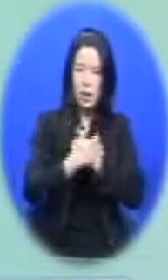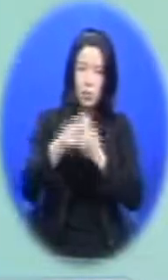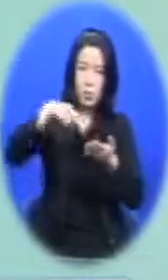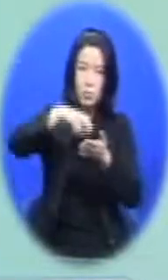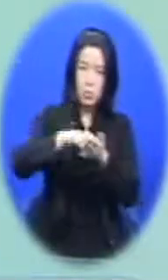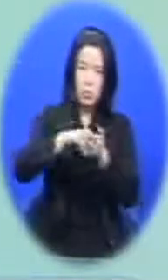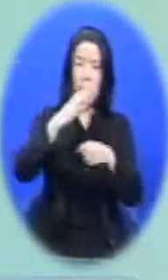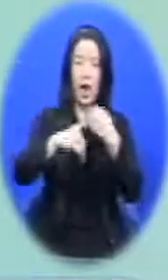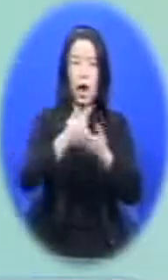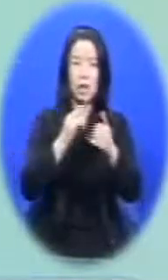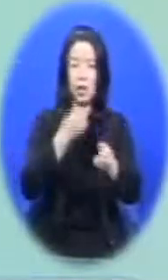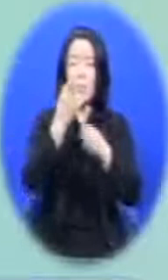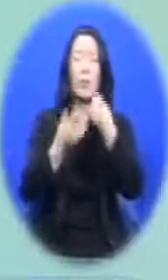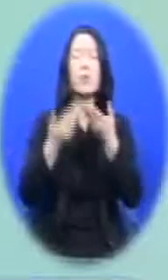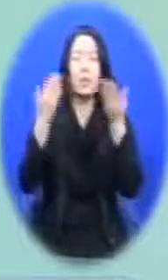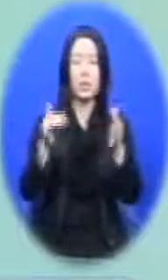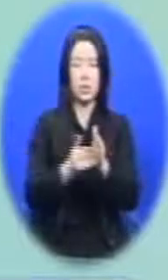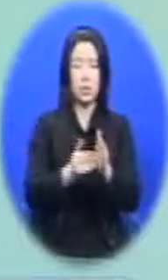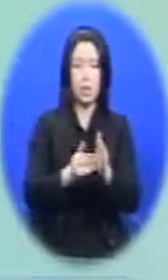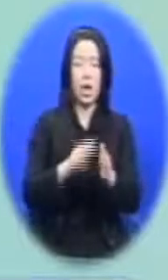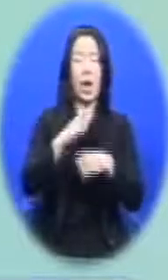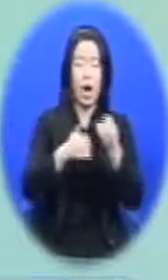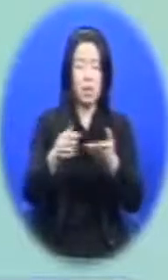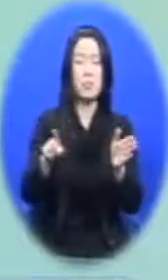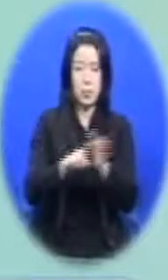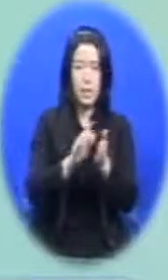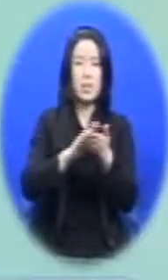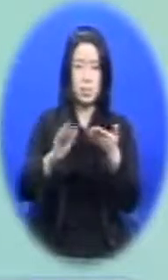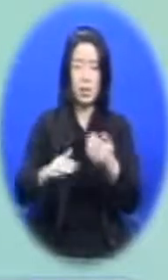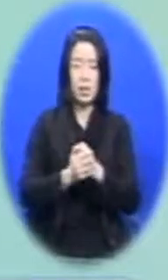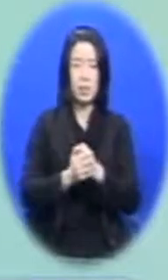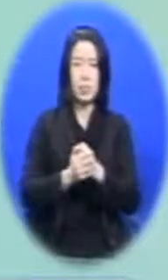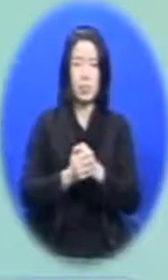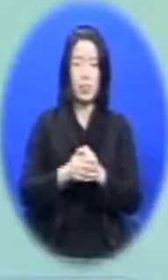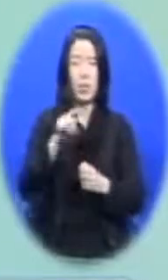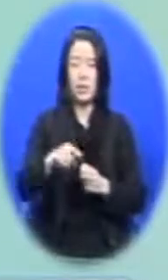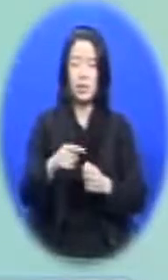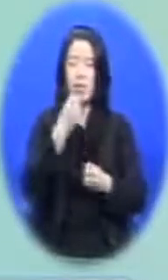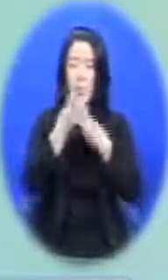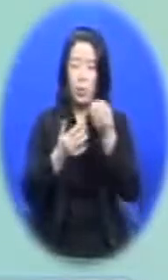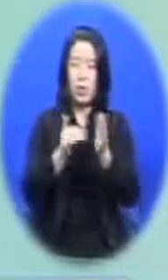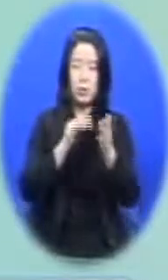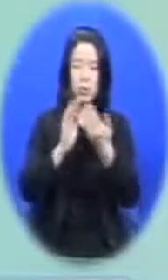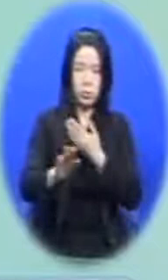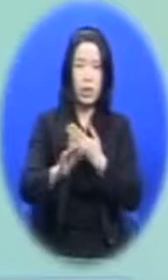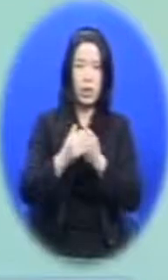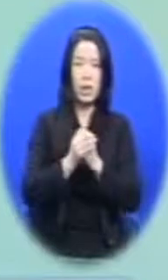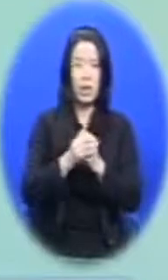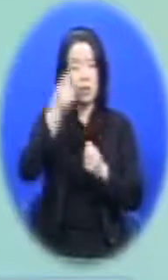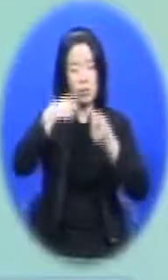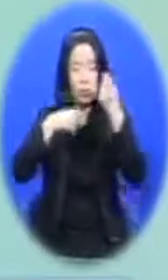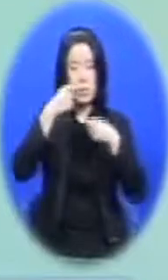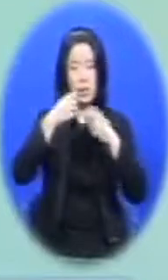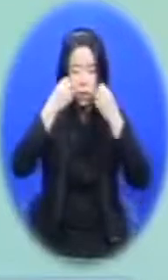꿇고 하나님께 고백했어요. 하나님 믿겠습니다. 근데 그 고백을 하고 그렇게 그냥